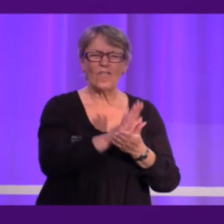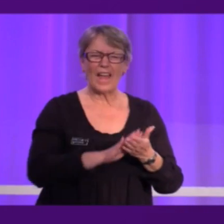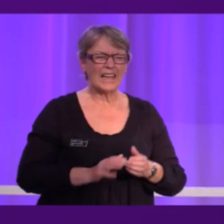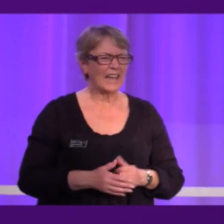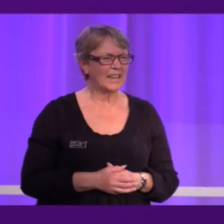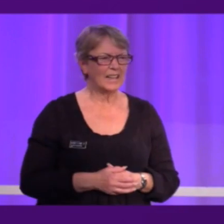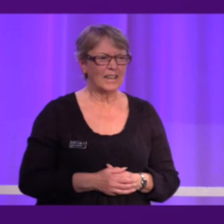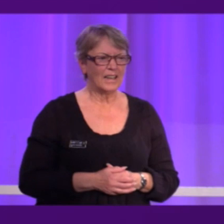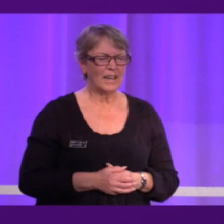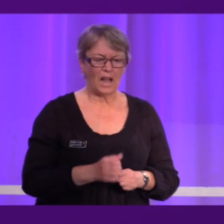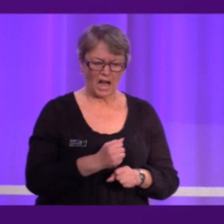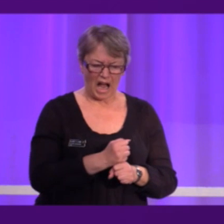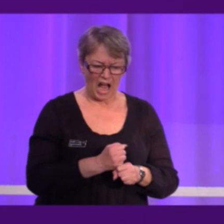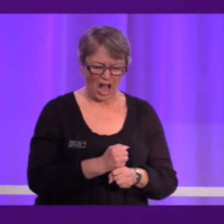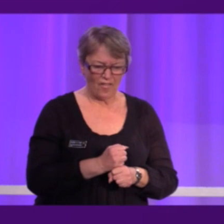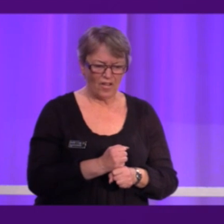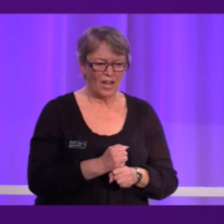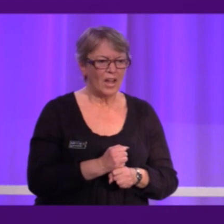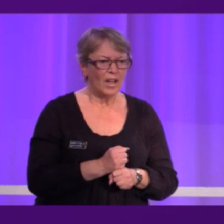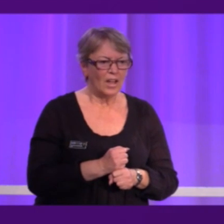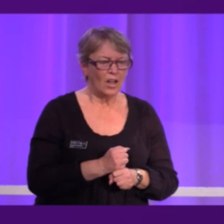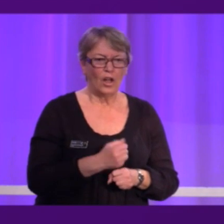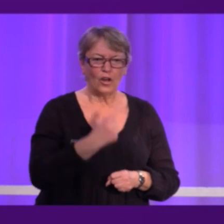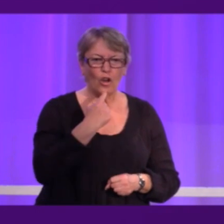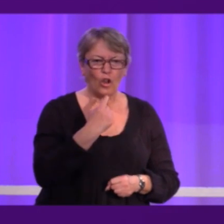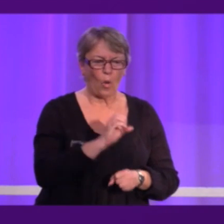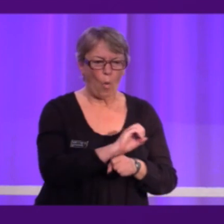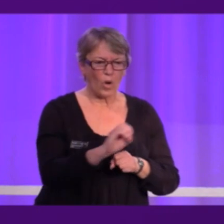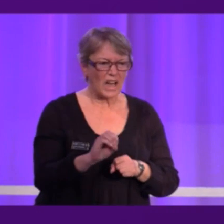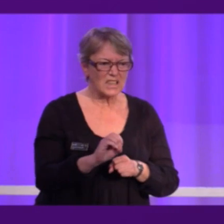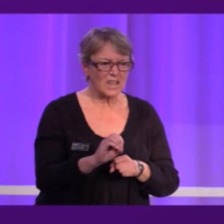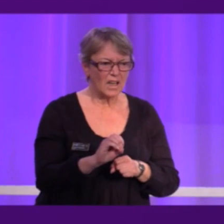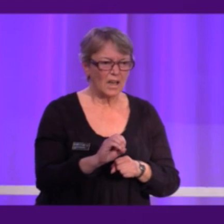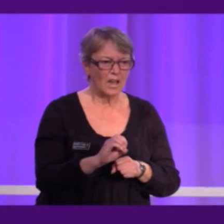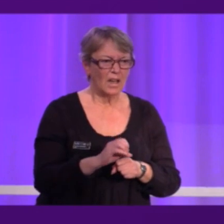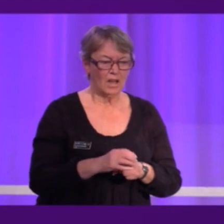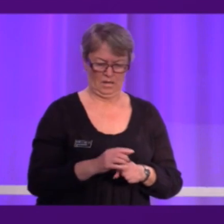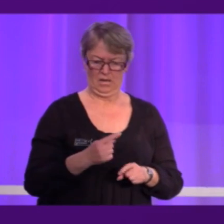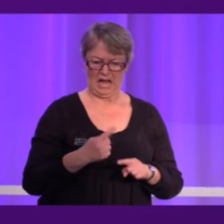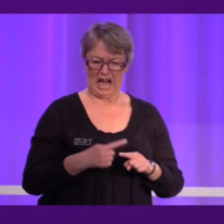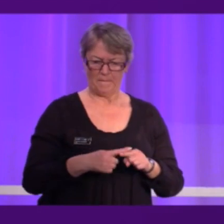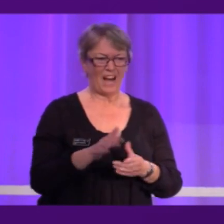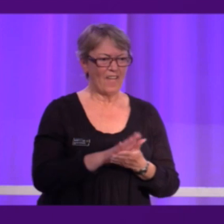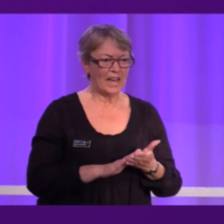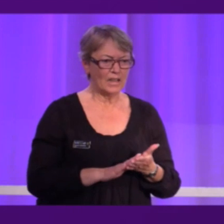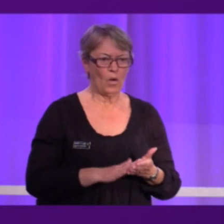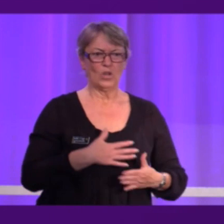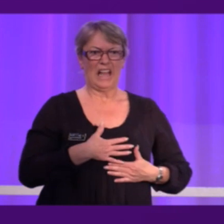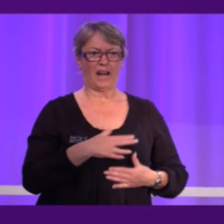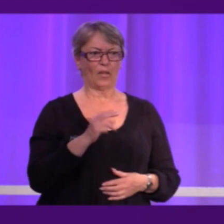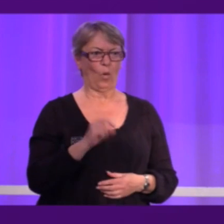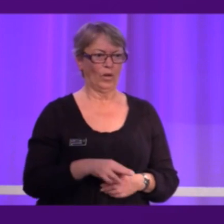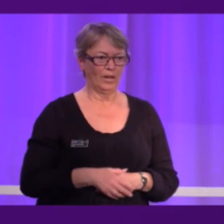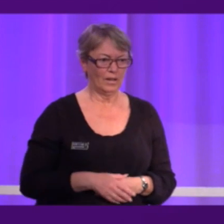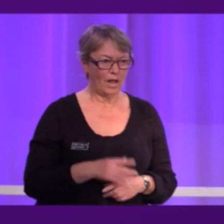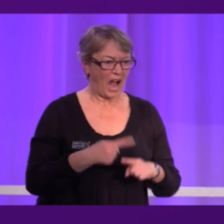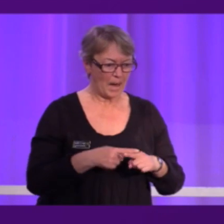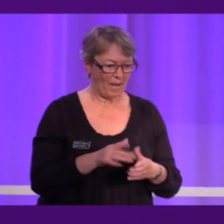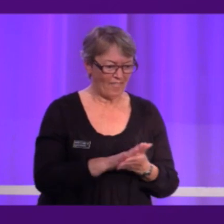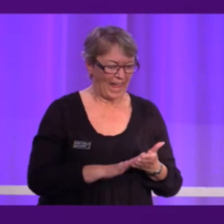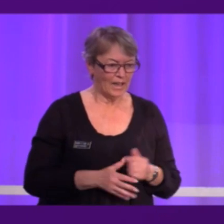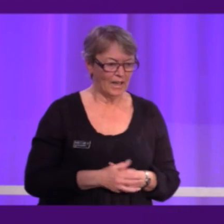Brun, kaffe, brun, orange, karamell, Karamellfärg. Och kära någon. Nej, karamellfärg. Jag